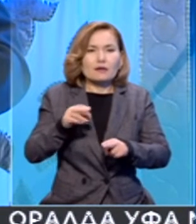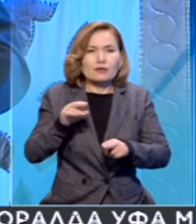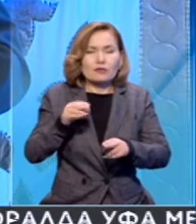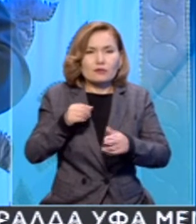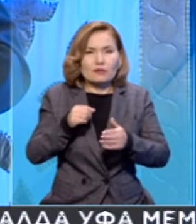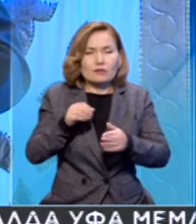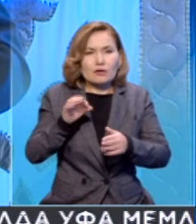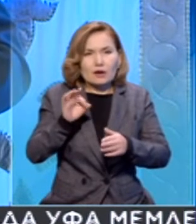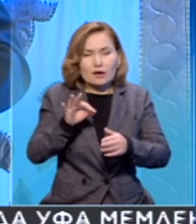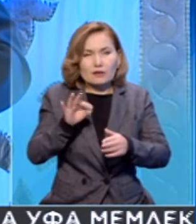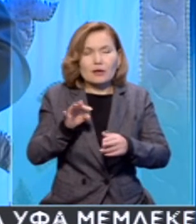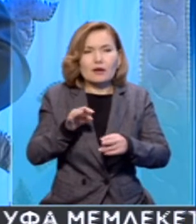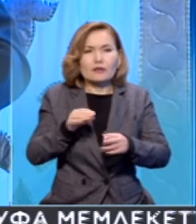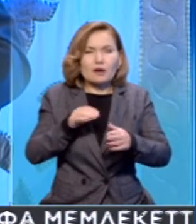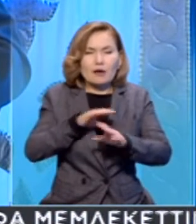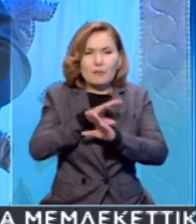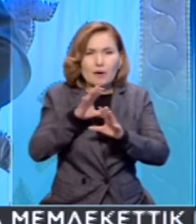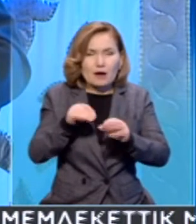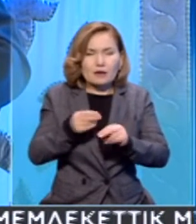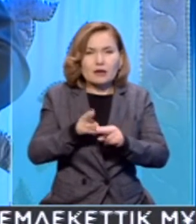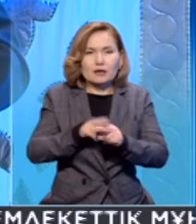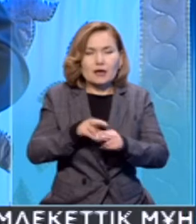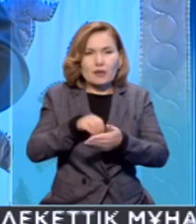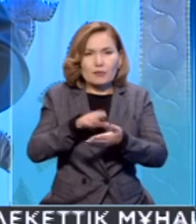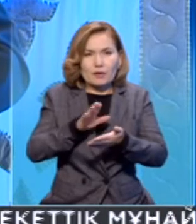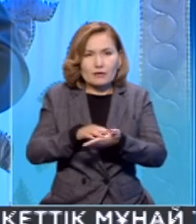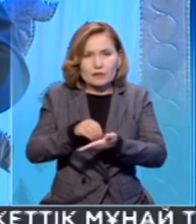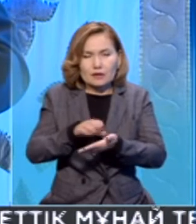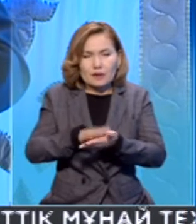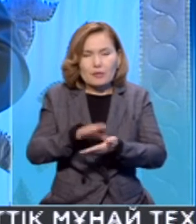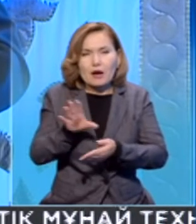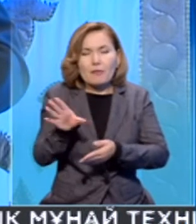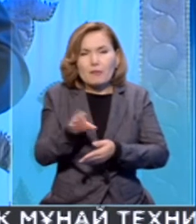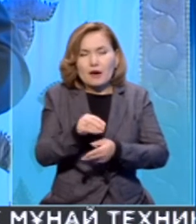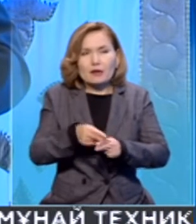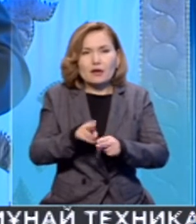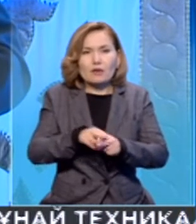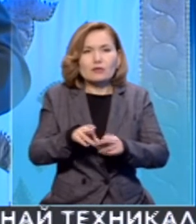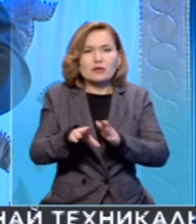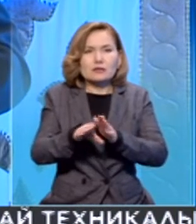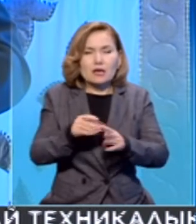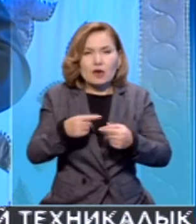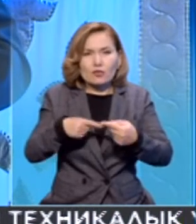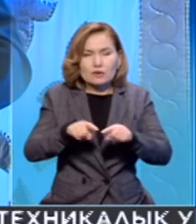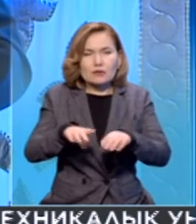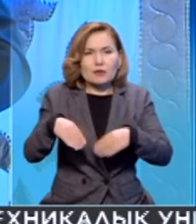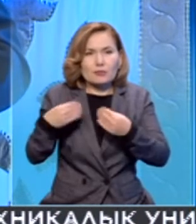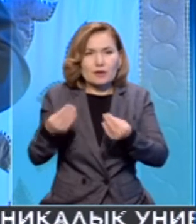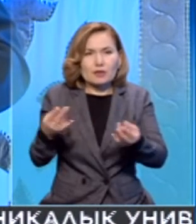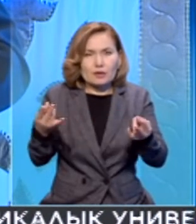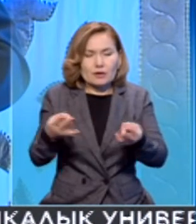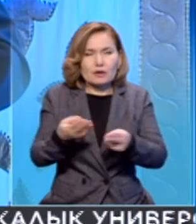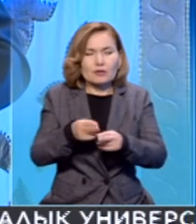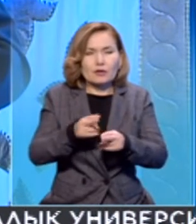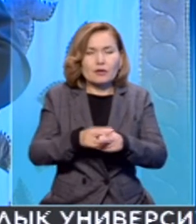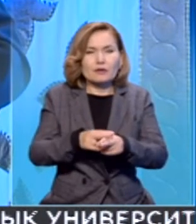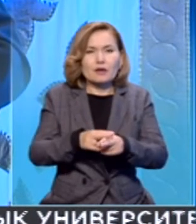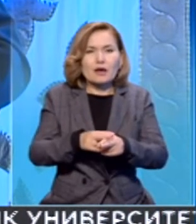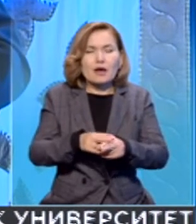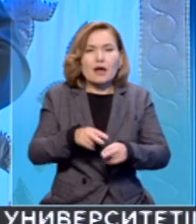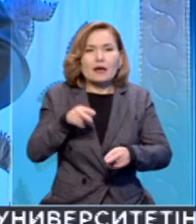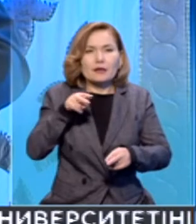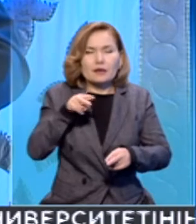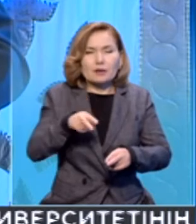сайлаушылардың тізімдері тиісті әкімнің қолымен сайлау учаскелеріне берілетін болады. 2022